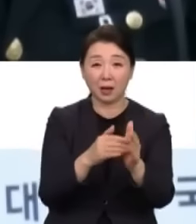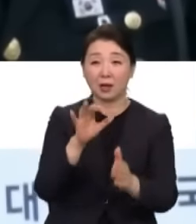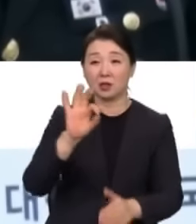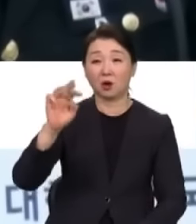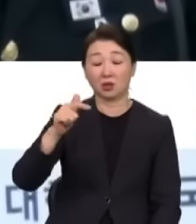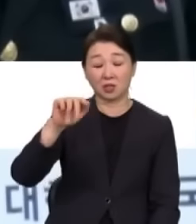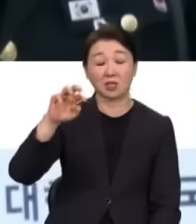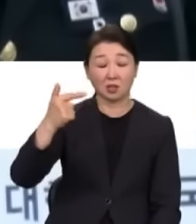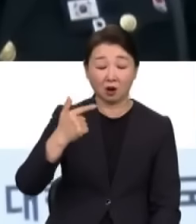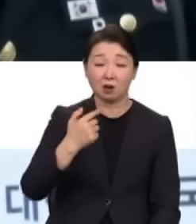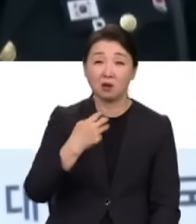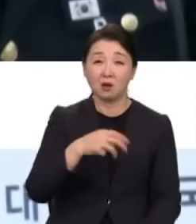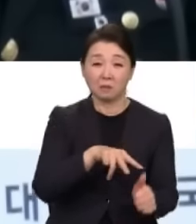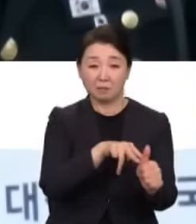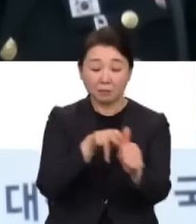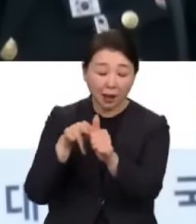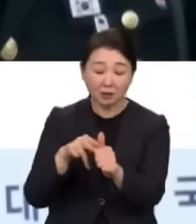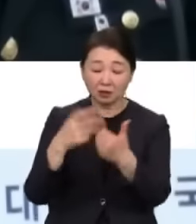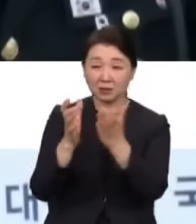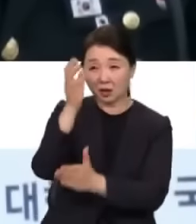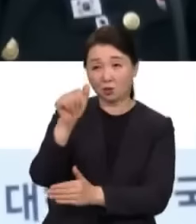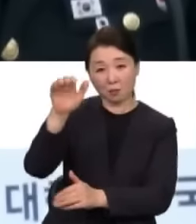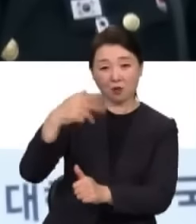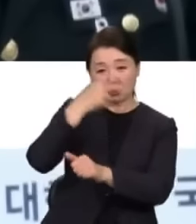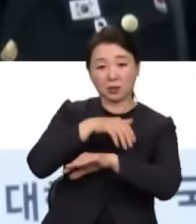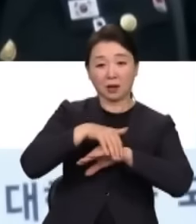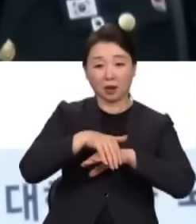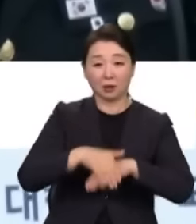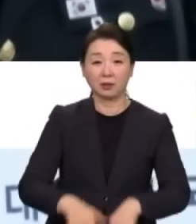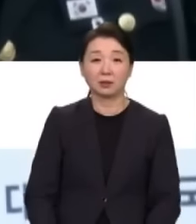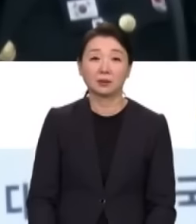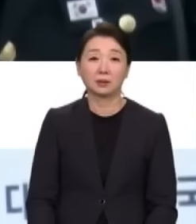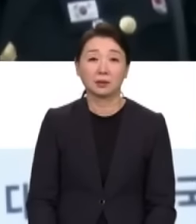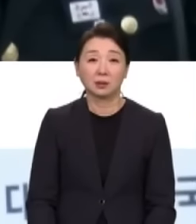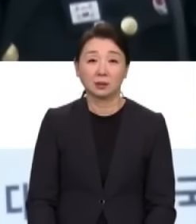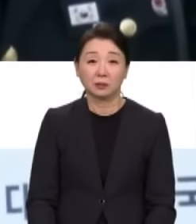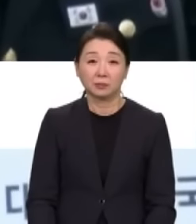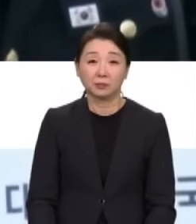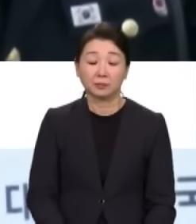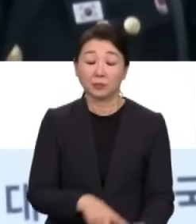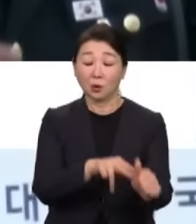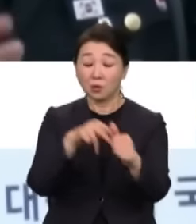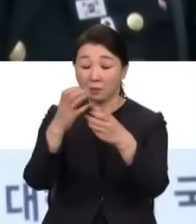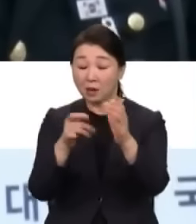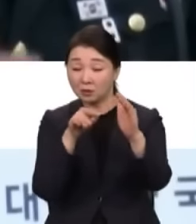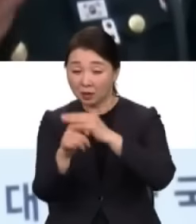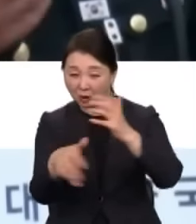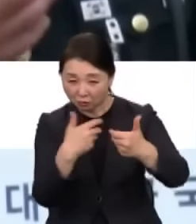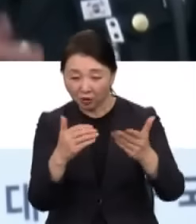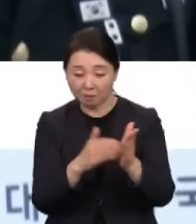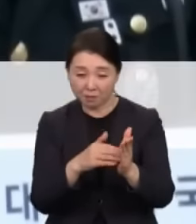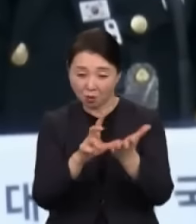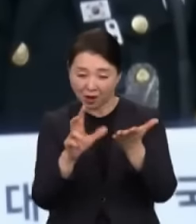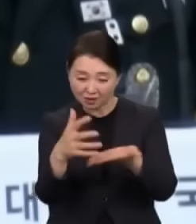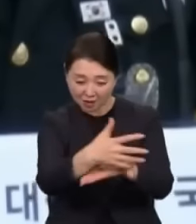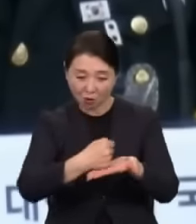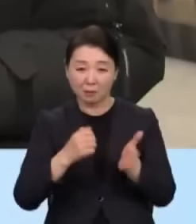방첩사령관도 이곳으로 불러 조사할 것으로 알려졌습니다. 특수본은 오늘 방첩사령부를 압수수색해 당시 작전과 관련된 자료들을